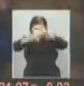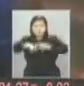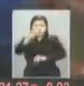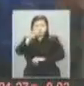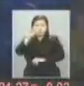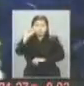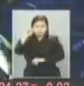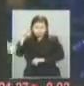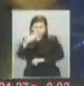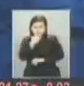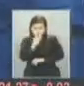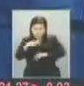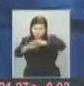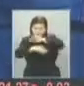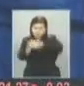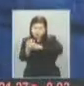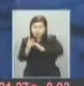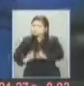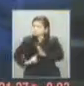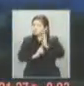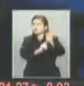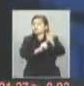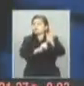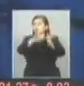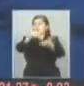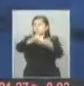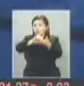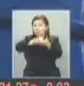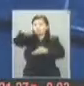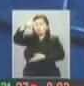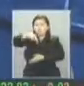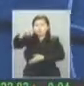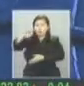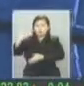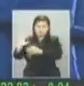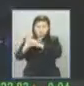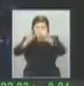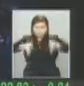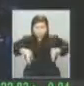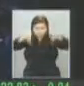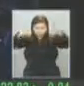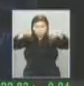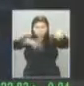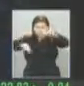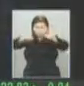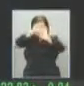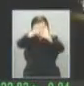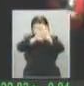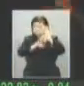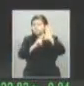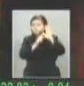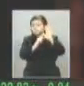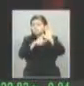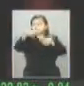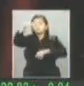วมข้อมูลและข้อเท็จจริงเสนอให้แก้ไขเพิ่มเติมร่างพระราชบัญญัติควบคุมอาคารเพื่อกำหนดการดูแลสถานบันเทิงโดยเฉพาะ